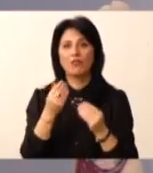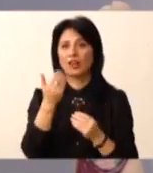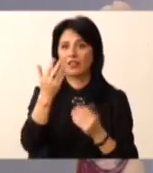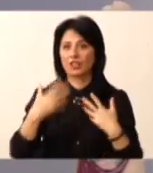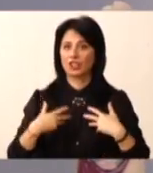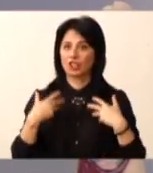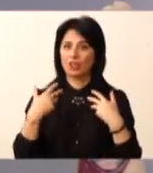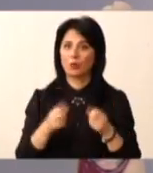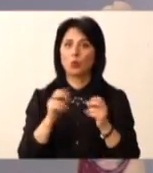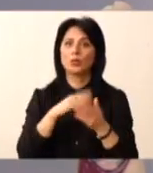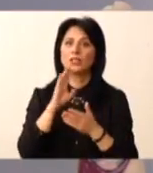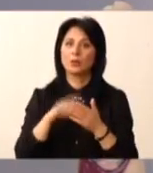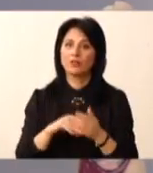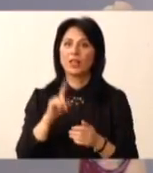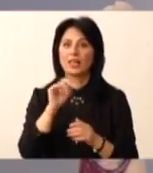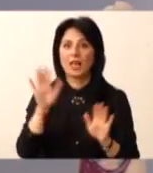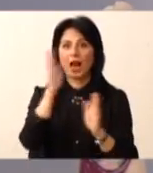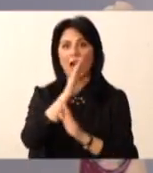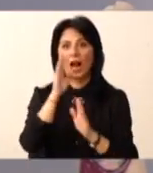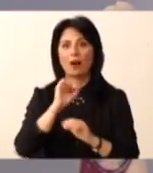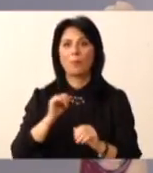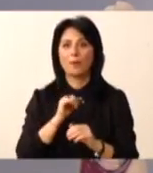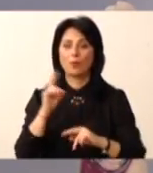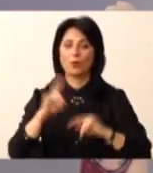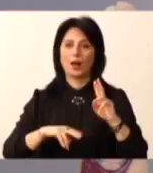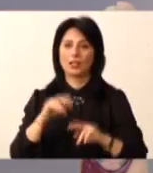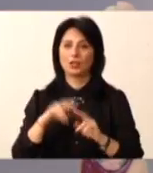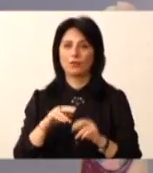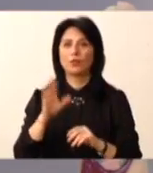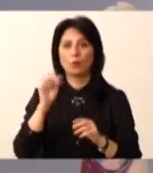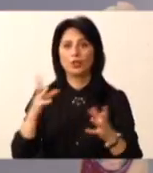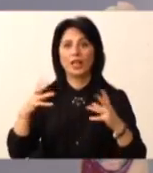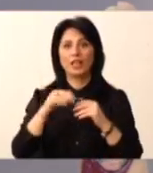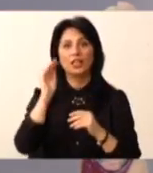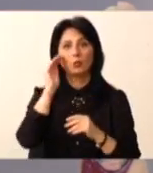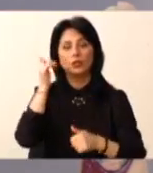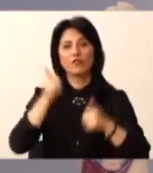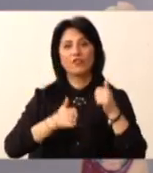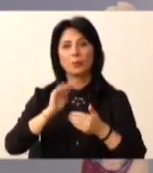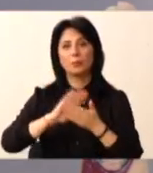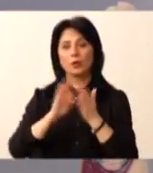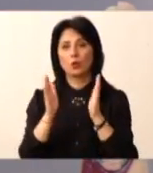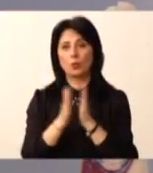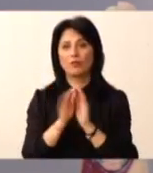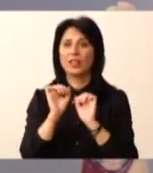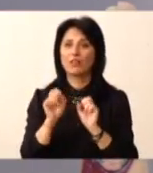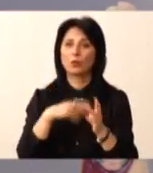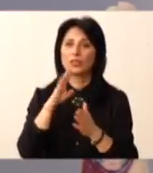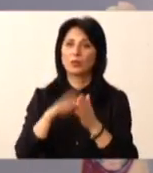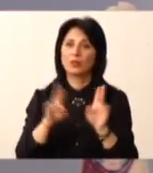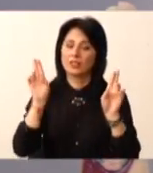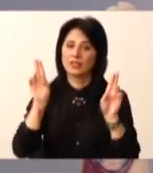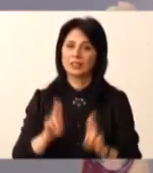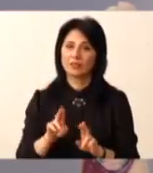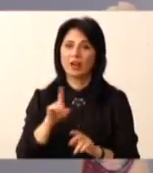თქვენი ჯანმრთელობისთვის უსაფრთხო და გარემოსადმი მეგობრულად განწყობილი. მოდით ერთად მოვისმინოთ ვიქტორიის პირობა, დავეცვათ უსაფრთხოების